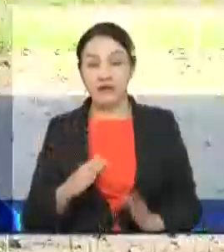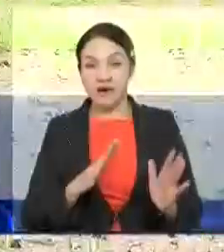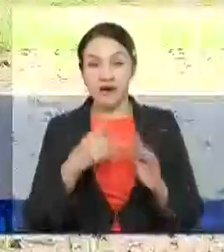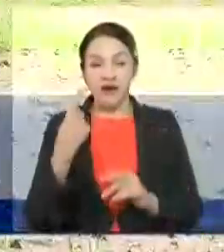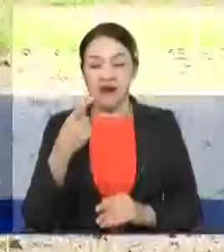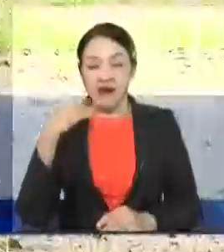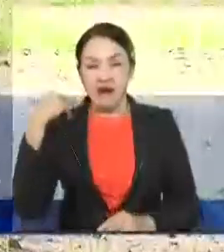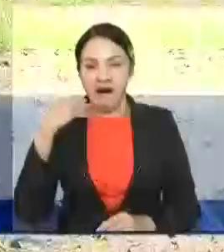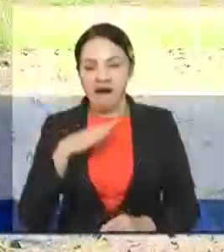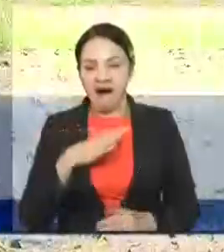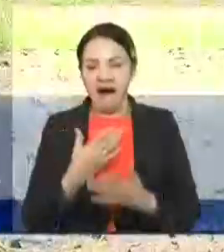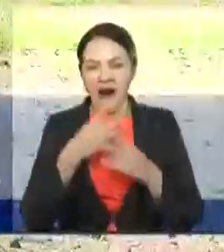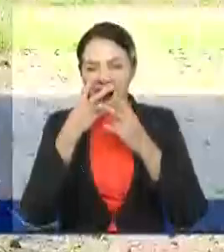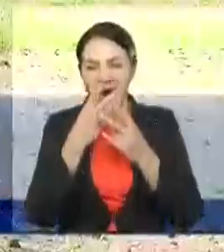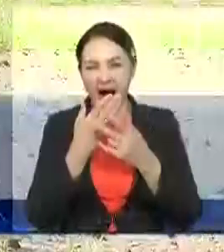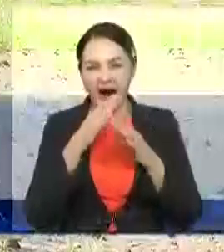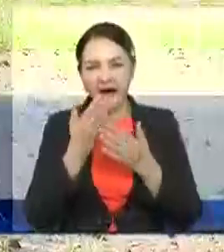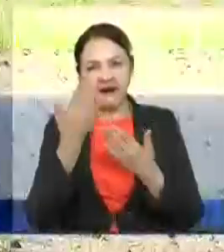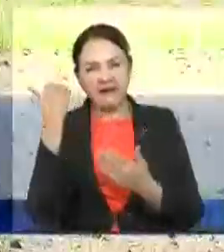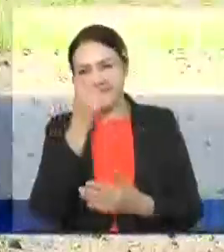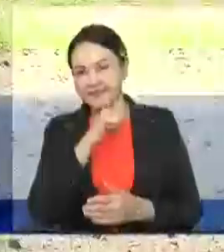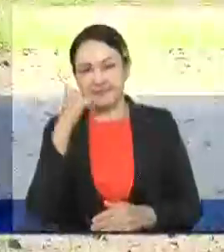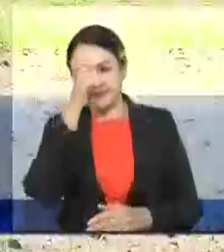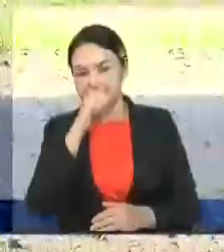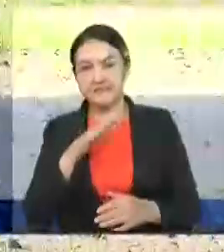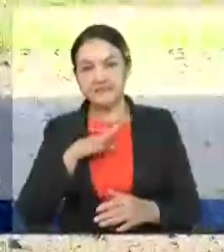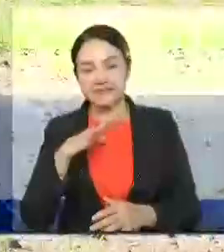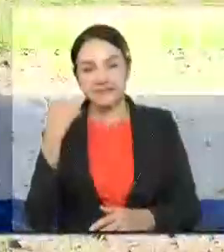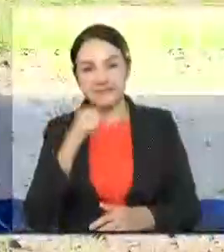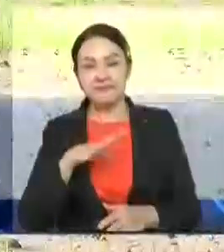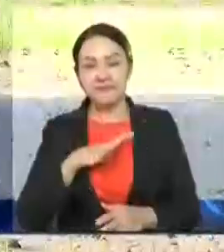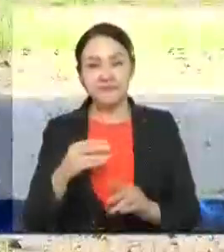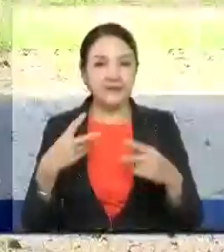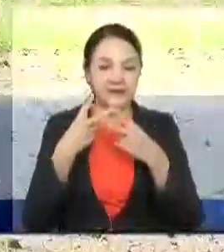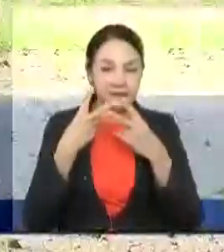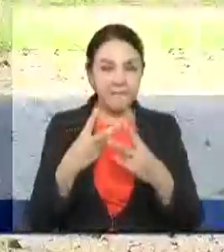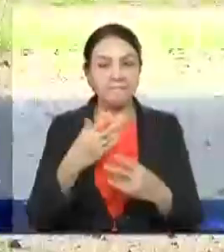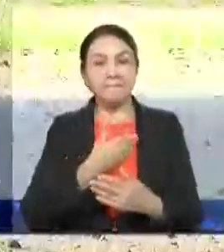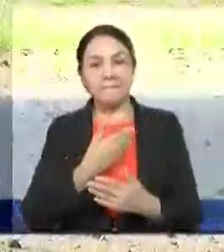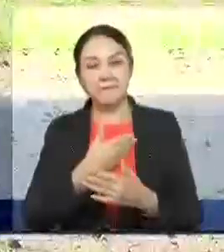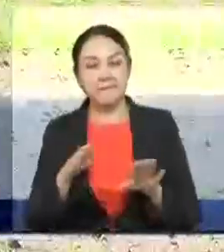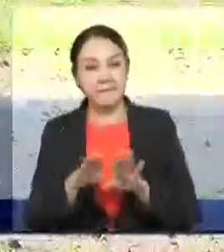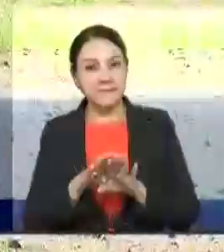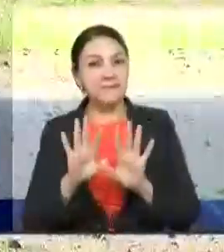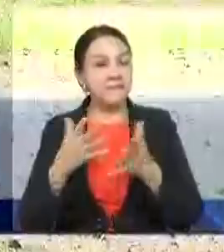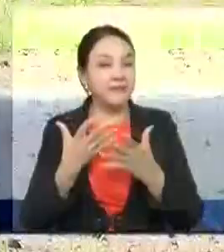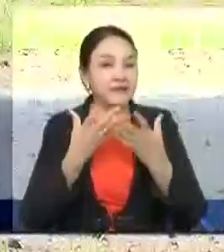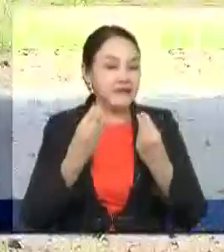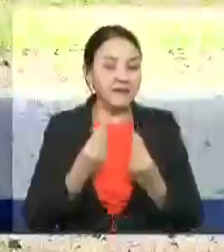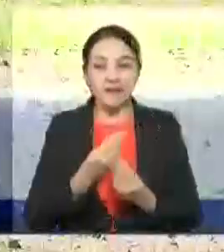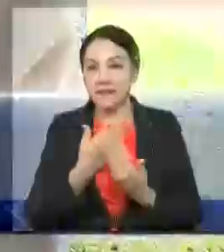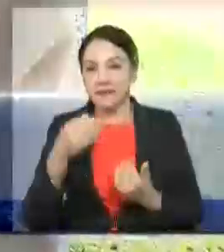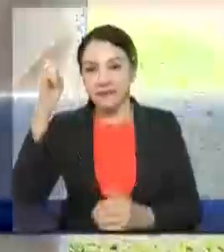первого президента. Визуальный осмотр на прошлой неделе уже был, но еще мы конкретно хотим зафиксировать. И там тоже подобные случаи, где нет